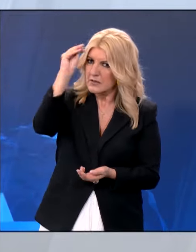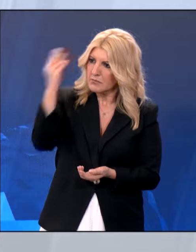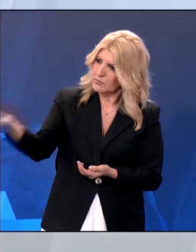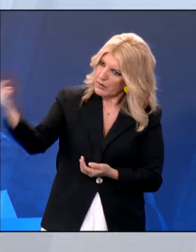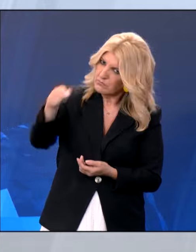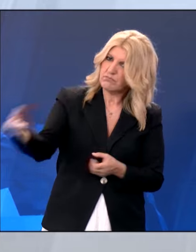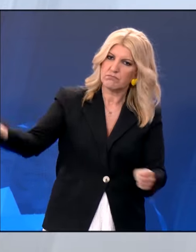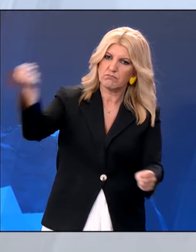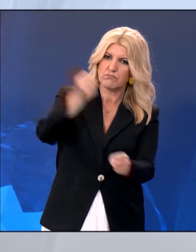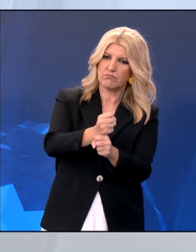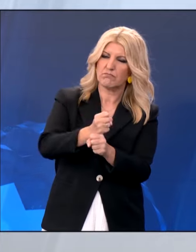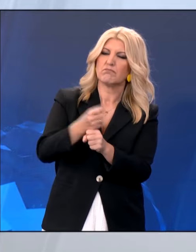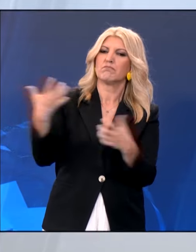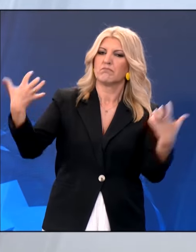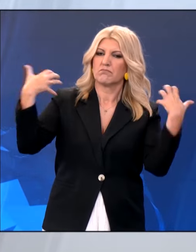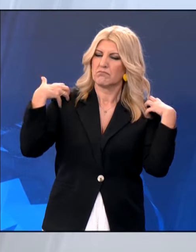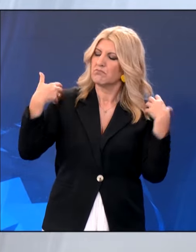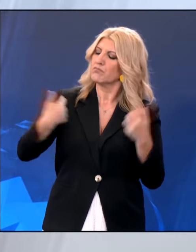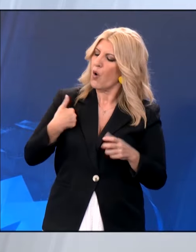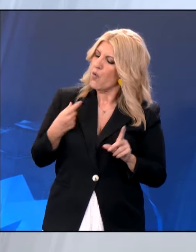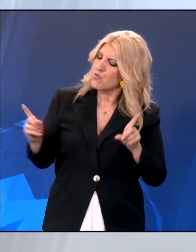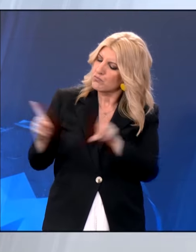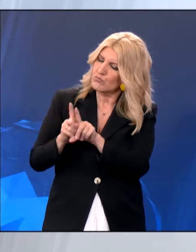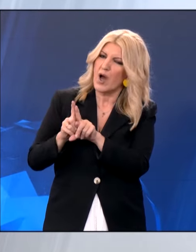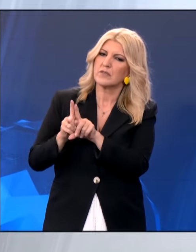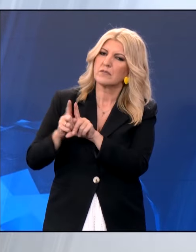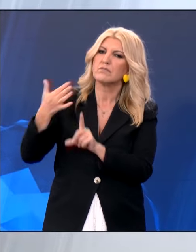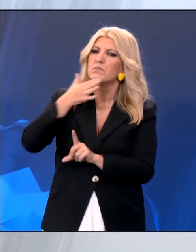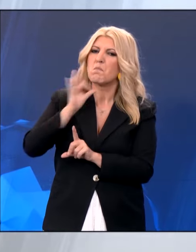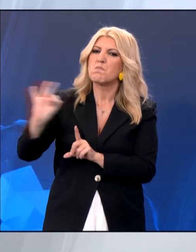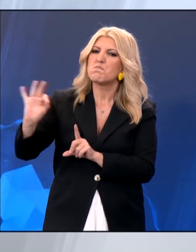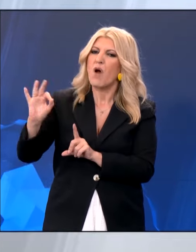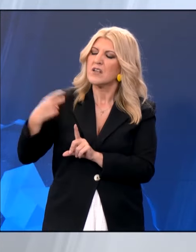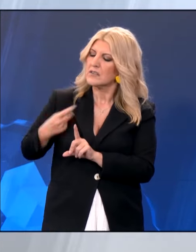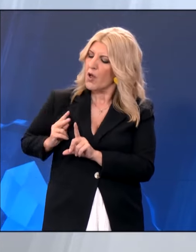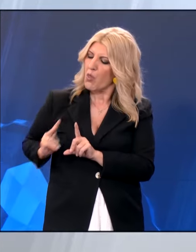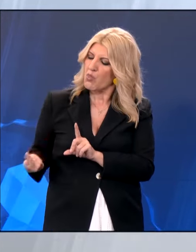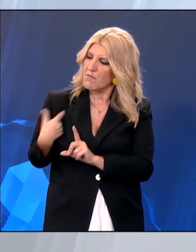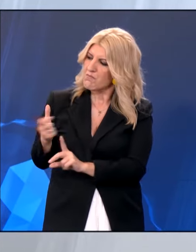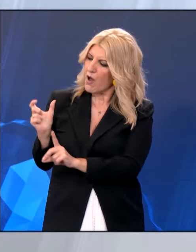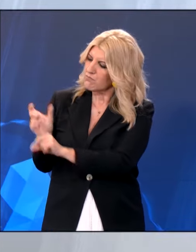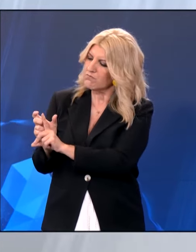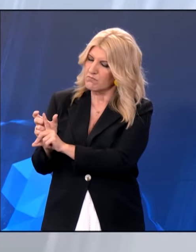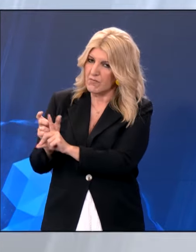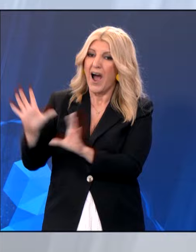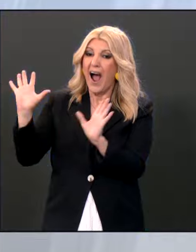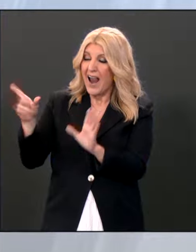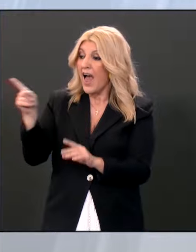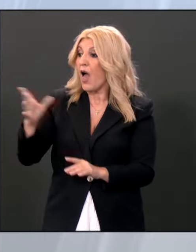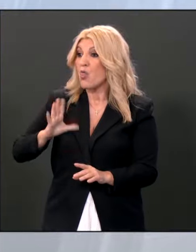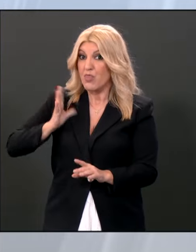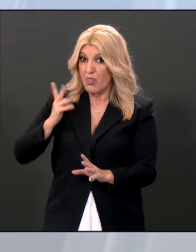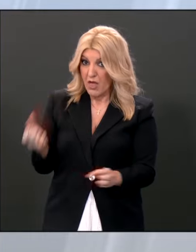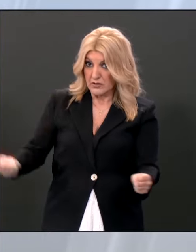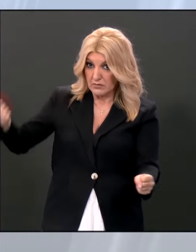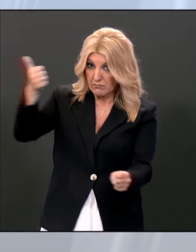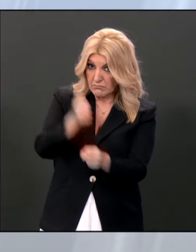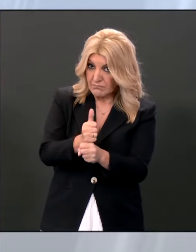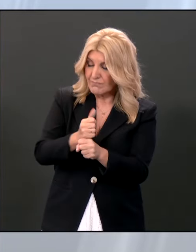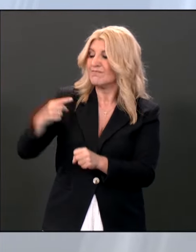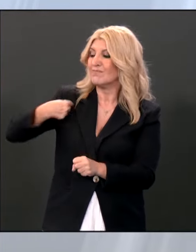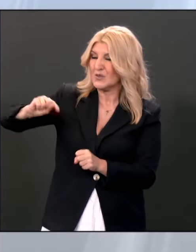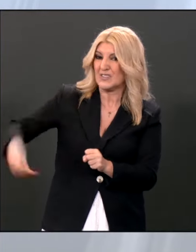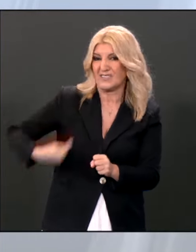στρατιώτης στην προσπάθειά σου, χωρίς να σε υπονομεύσω ούτε στιγμή. Αν όμως δεν το επιθυμείς, σταμάτα την υπονόμευση και στήριξέ με να κάνω